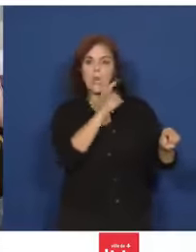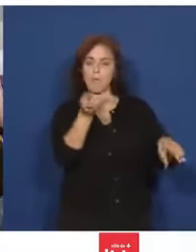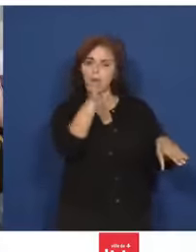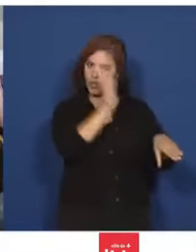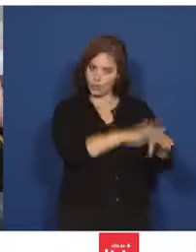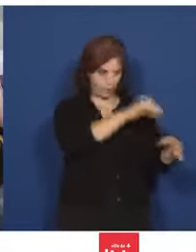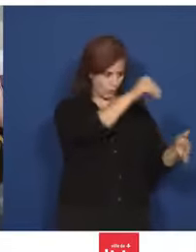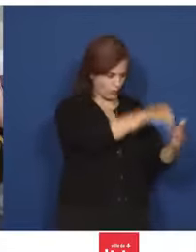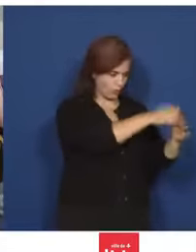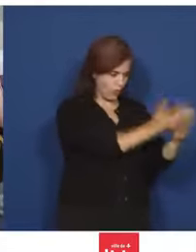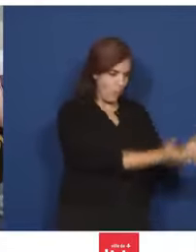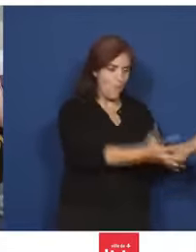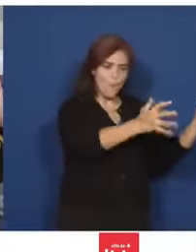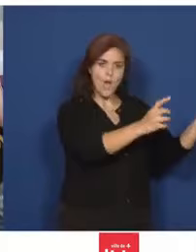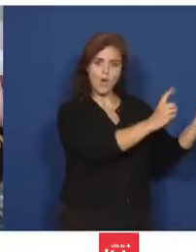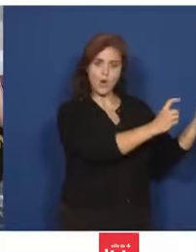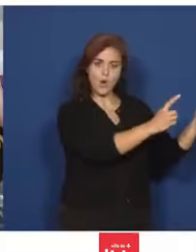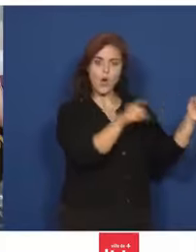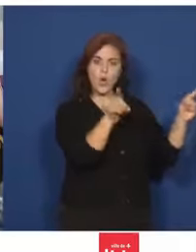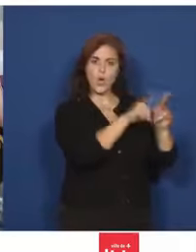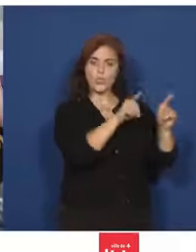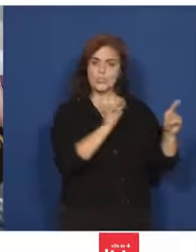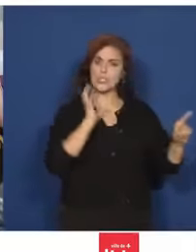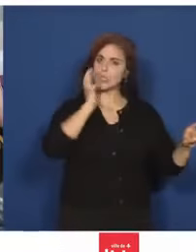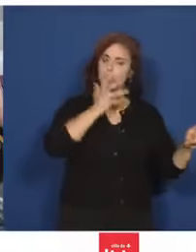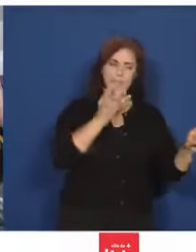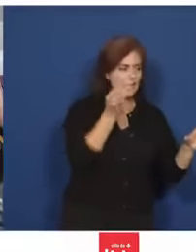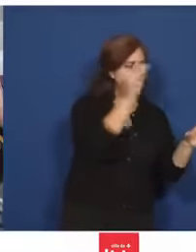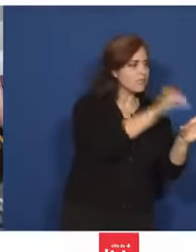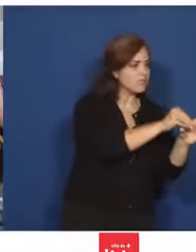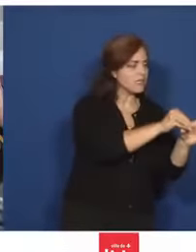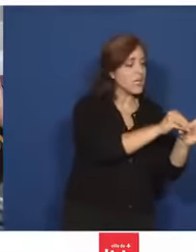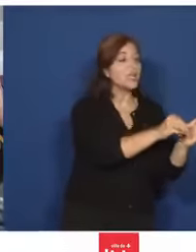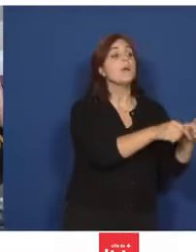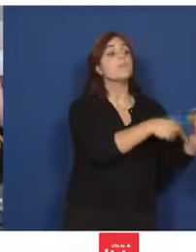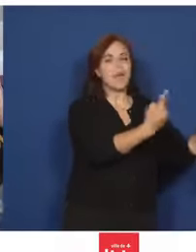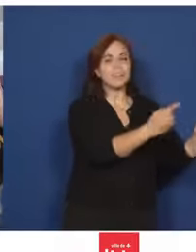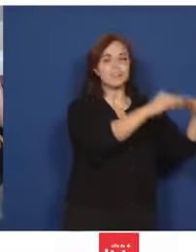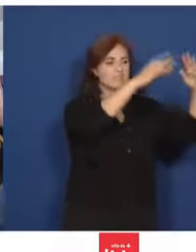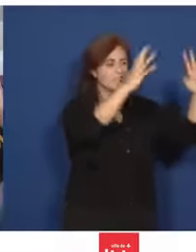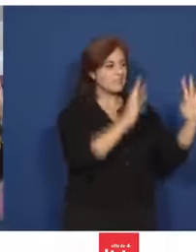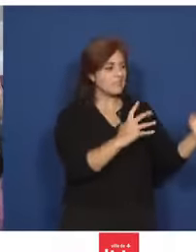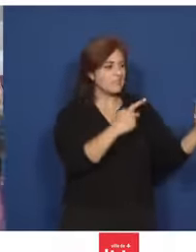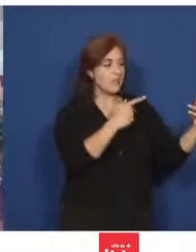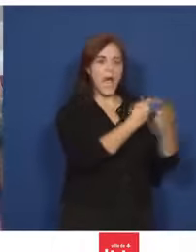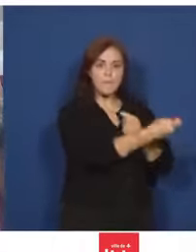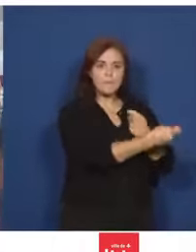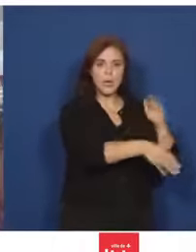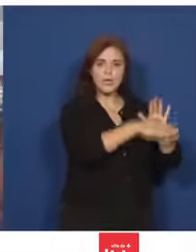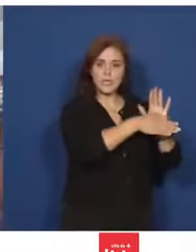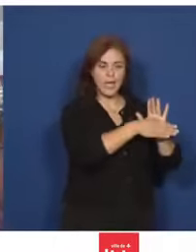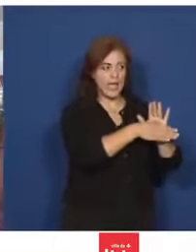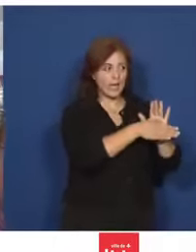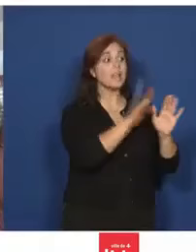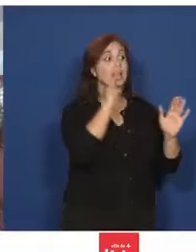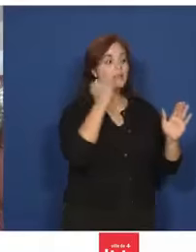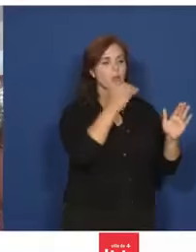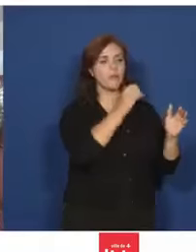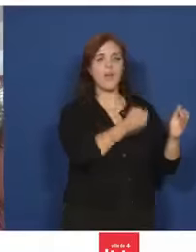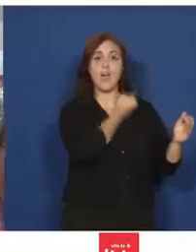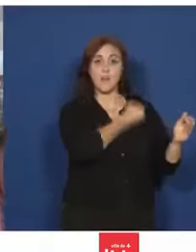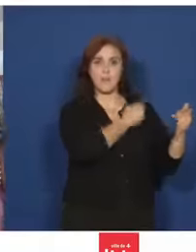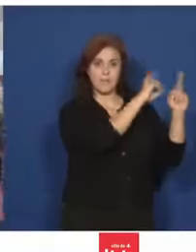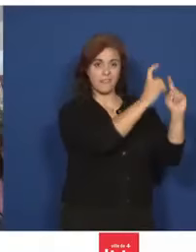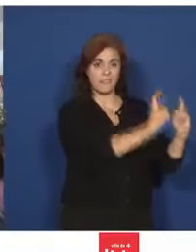et son utilisation tropicale aurait contribué à la dégradation d'un bâti inadapté. C'est possible,